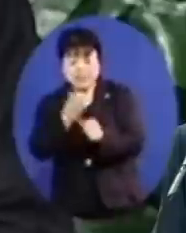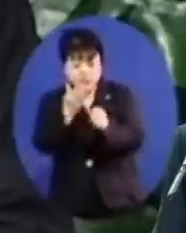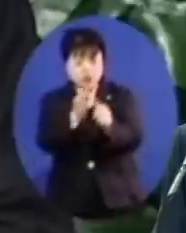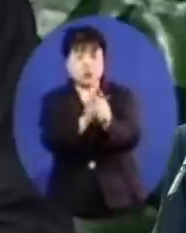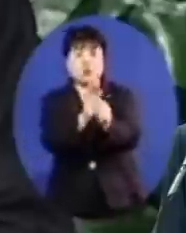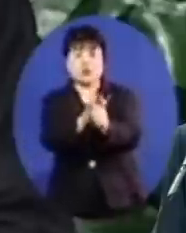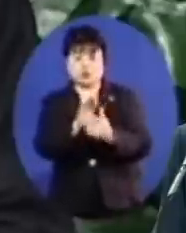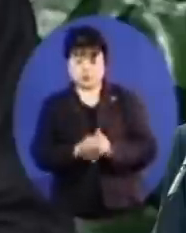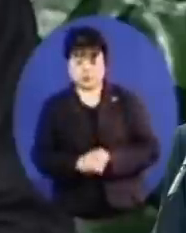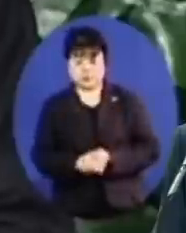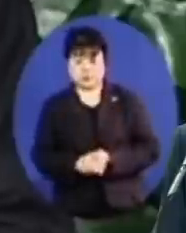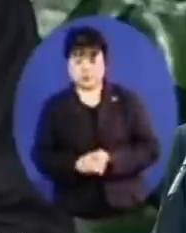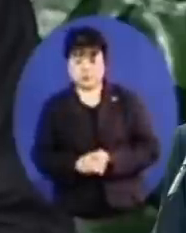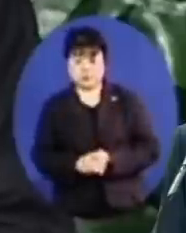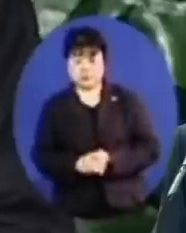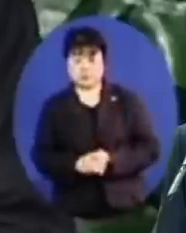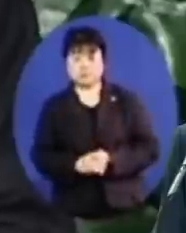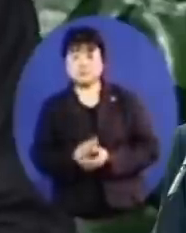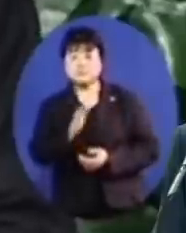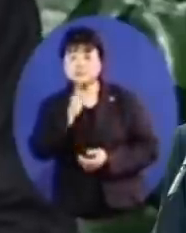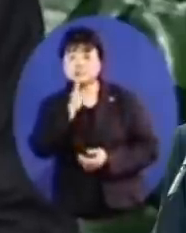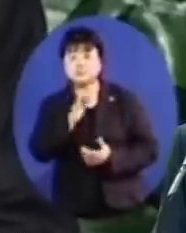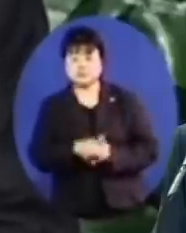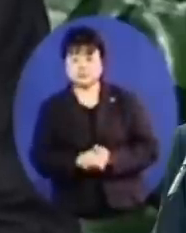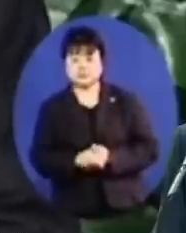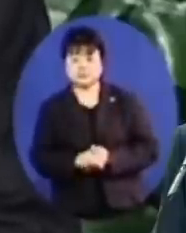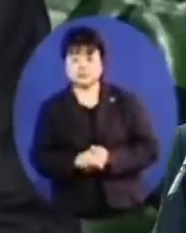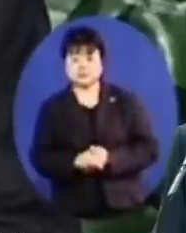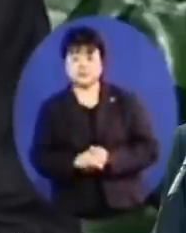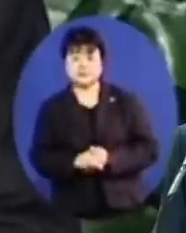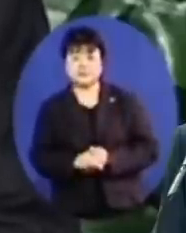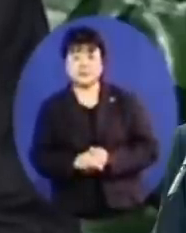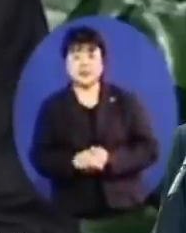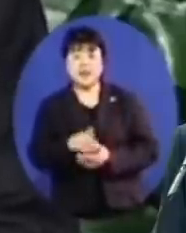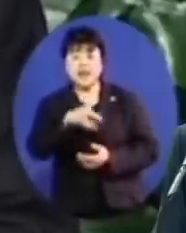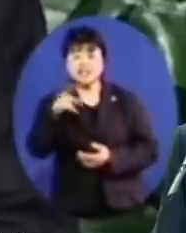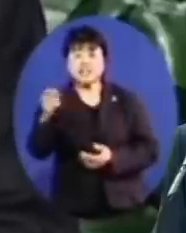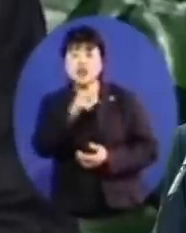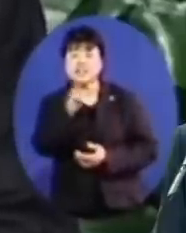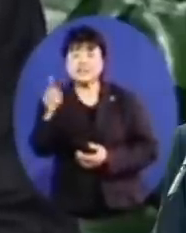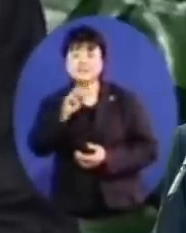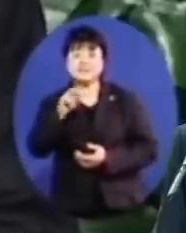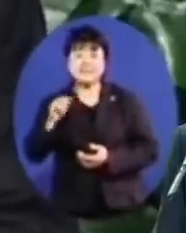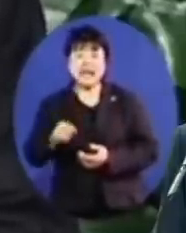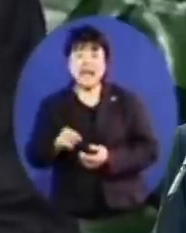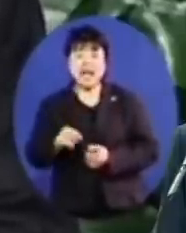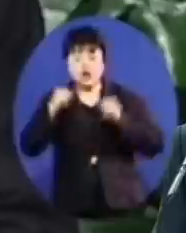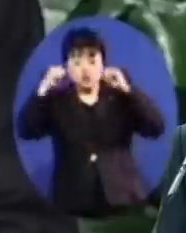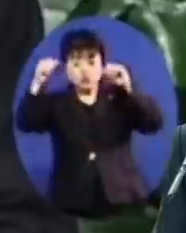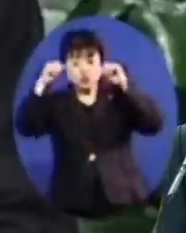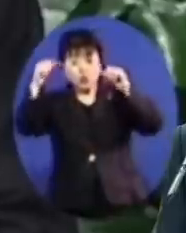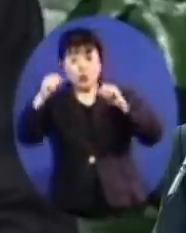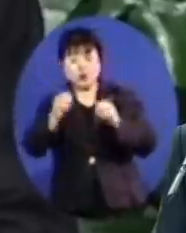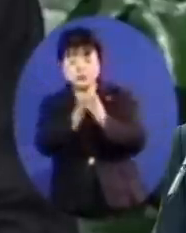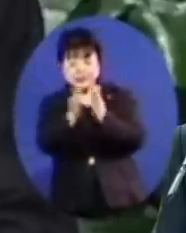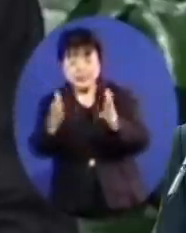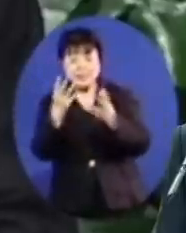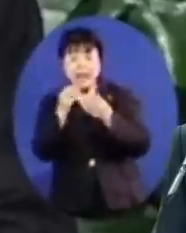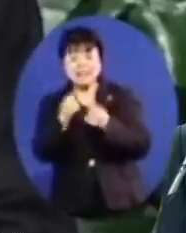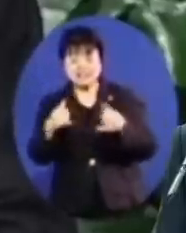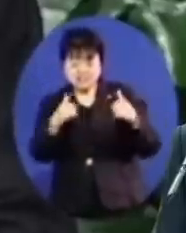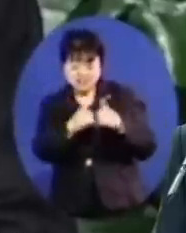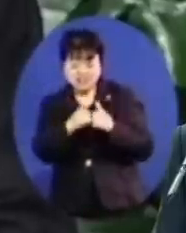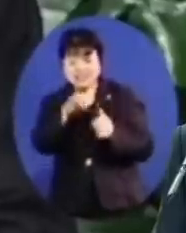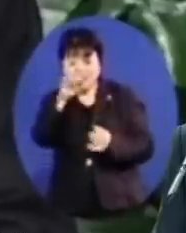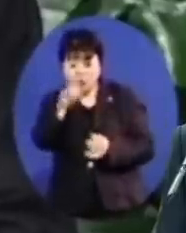돌봐주는 운동을 펼친 것입니다. 이 적십자 운동을 통해서 그동안 세계 수많은